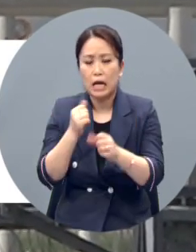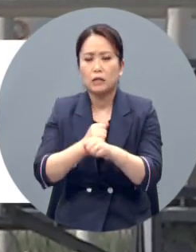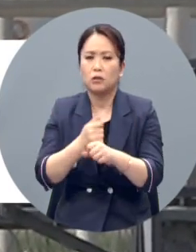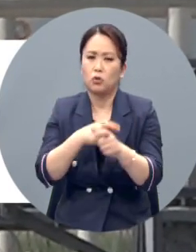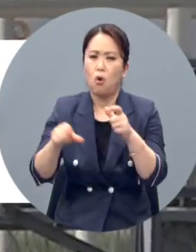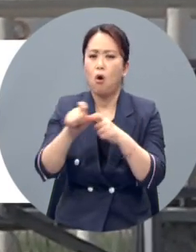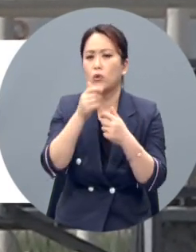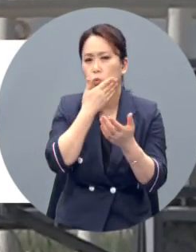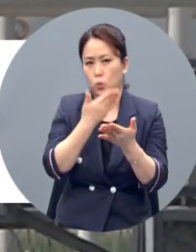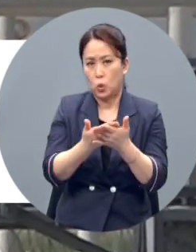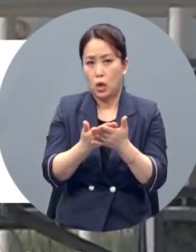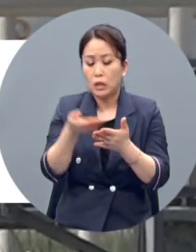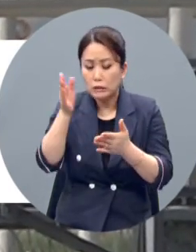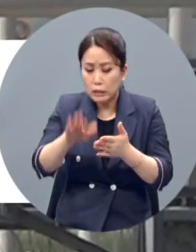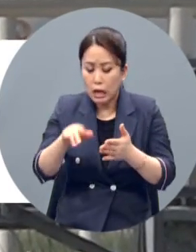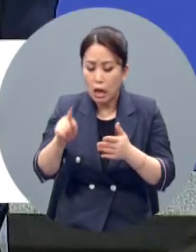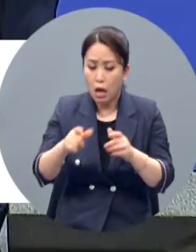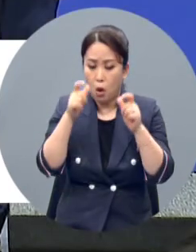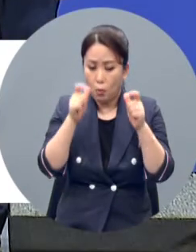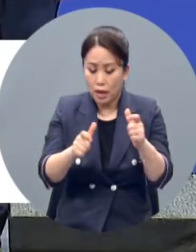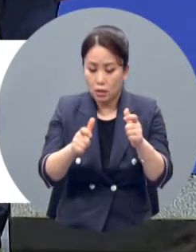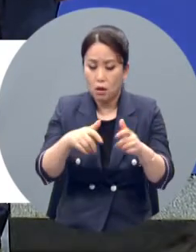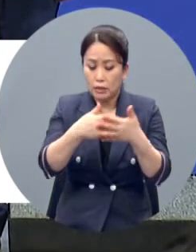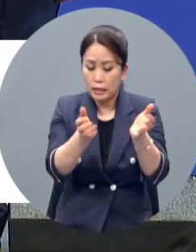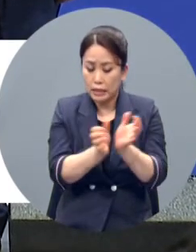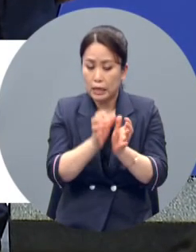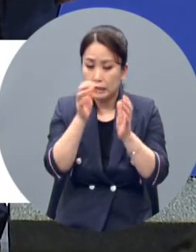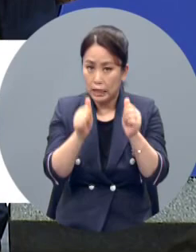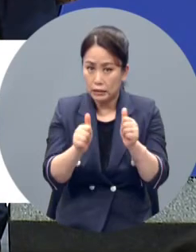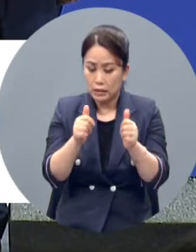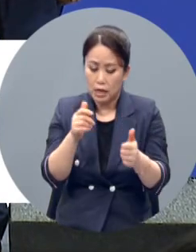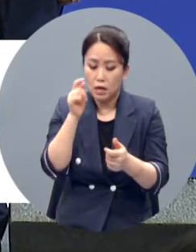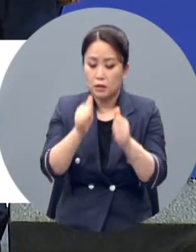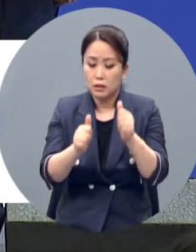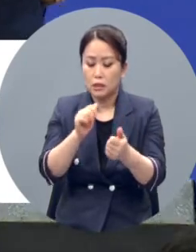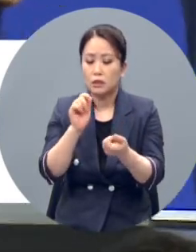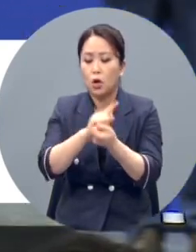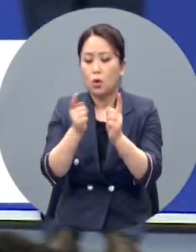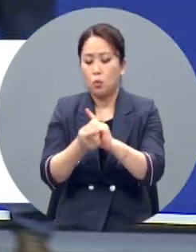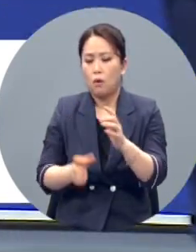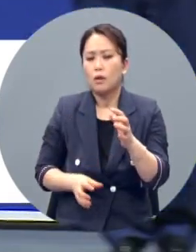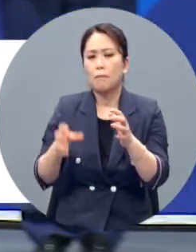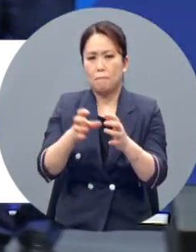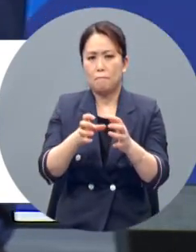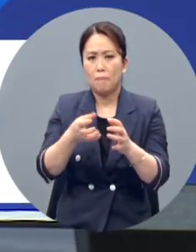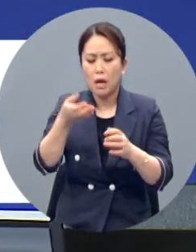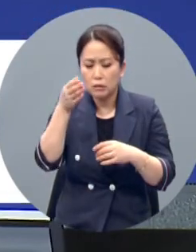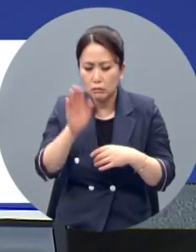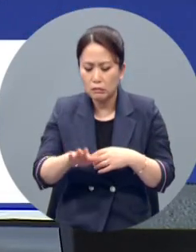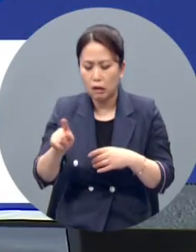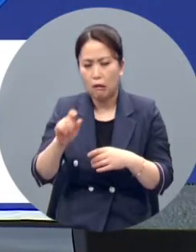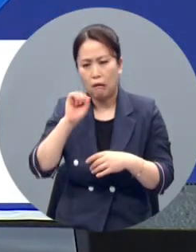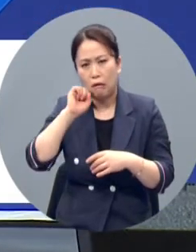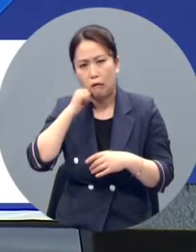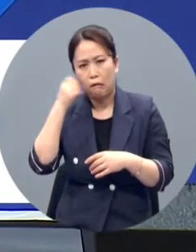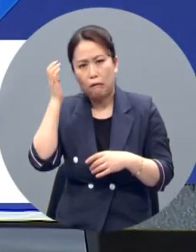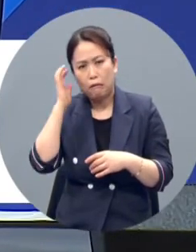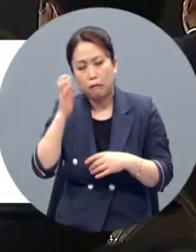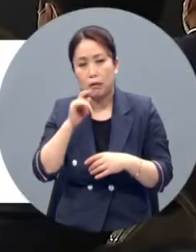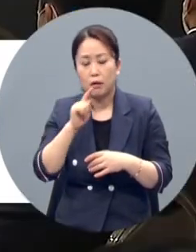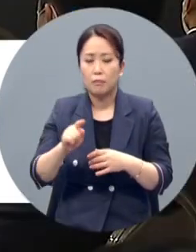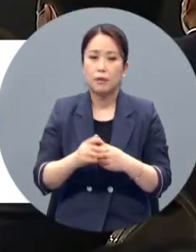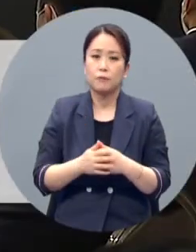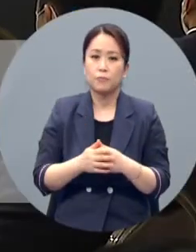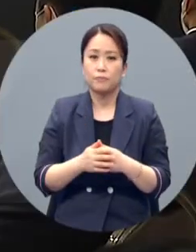단계에서 광역단체장 눈들이 관심을 가지고 혹시 힘을 보태야 되는 상황에서 굉장히 쓸 거 어려운 난관에 둔포 자겠다